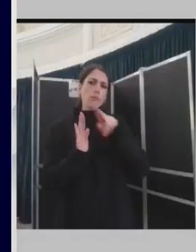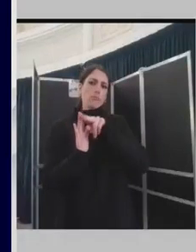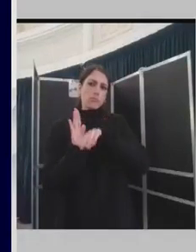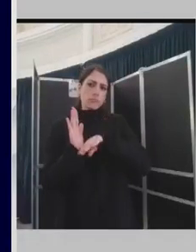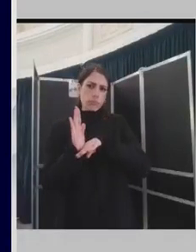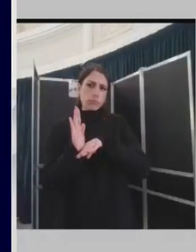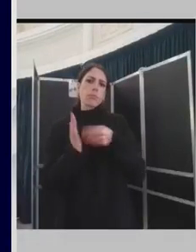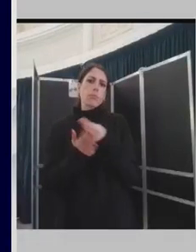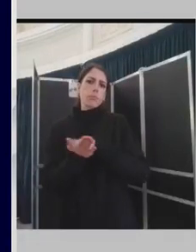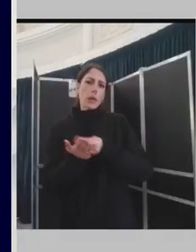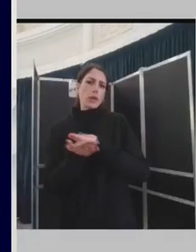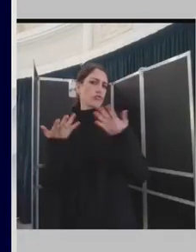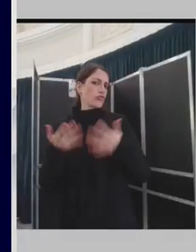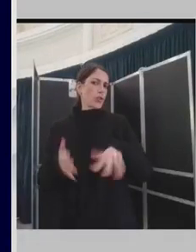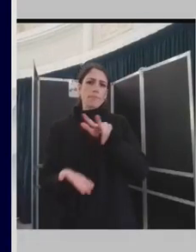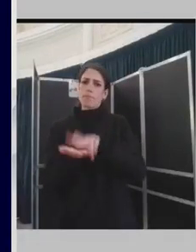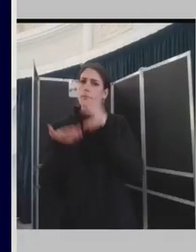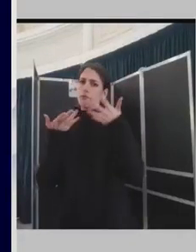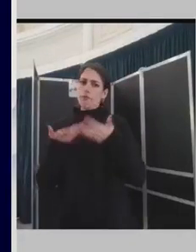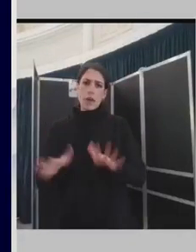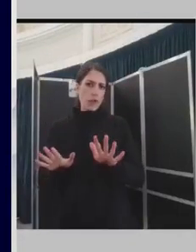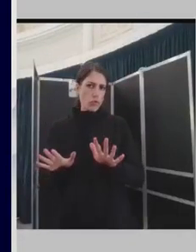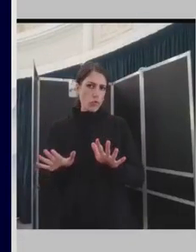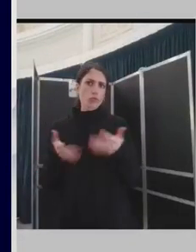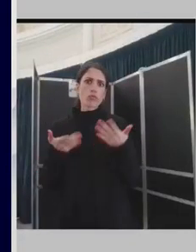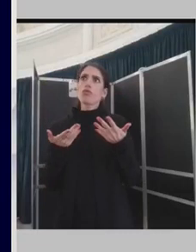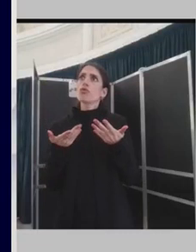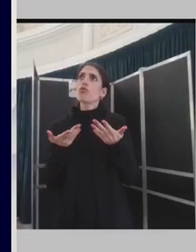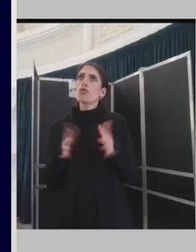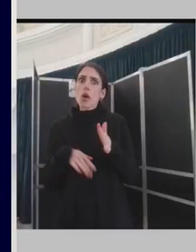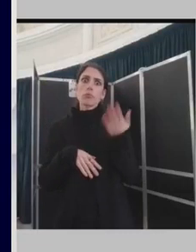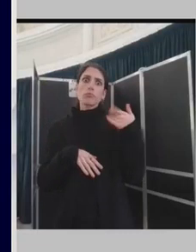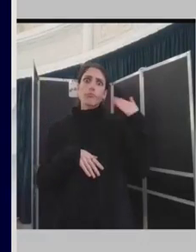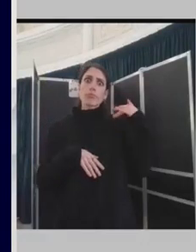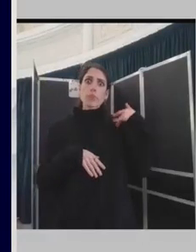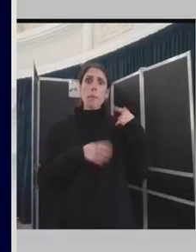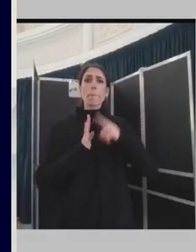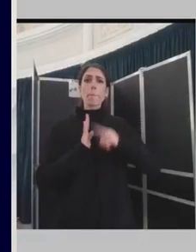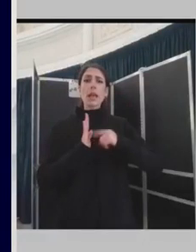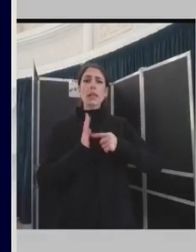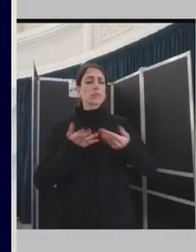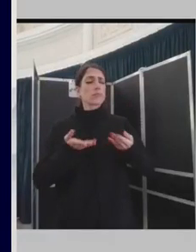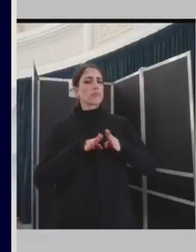già stati fatti ormai chiusi da mesi i tavoli di coprogettazione.